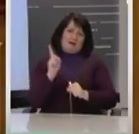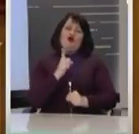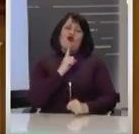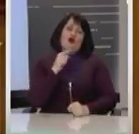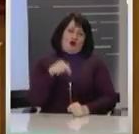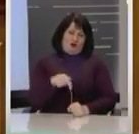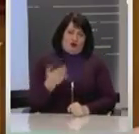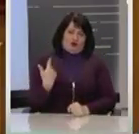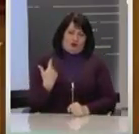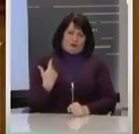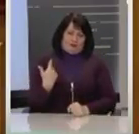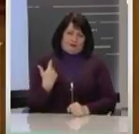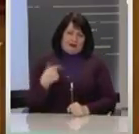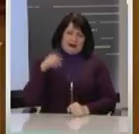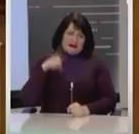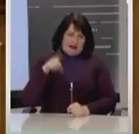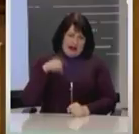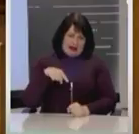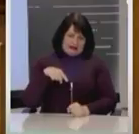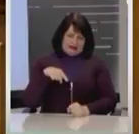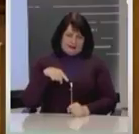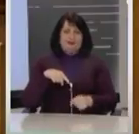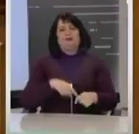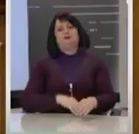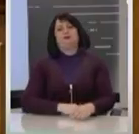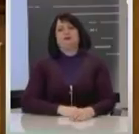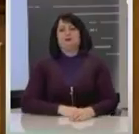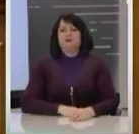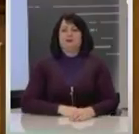σαν αυτή που ζήσαμε τις προηγούμενες μέρες.